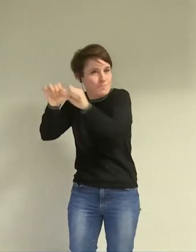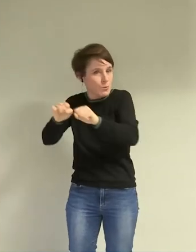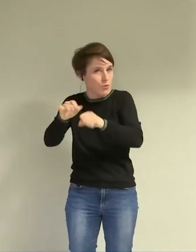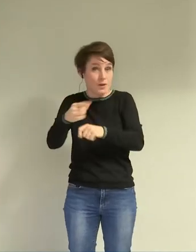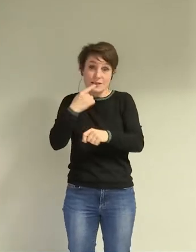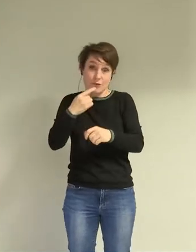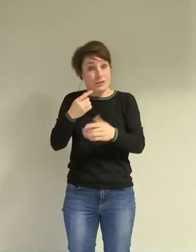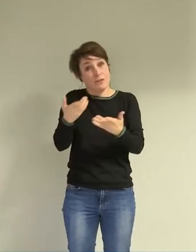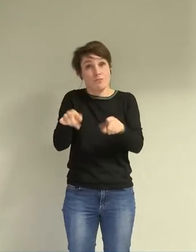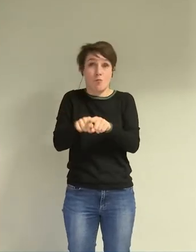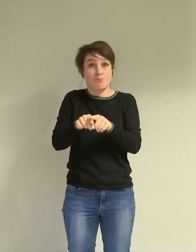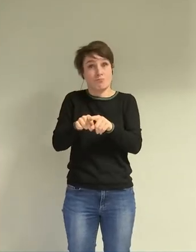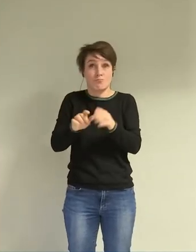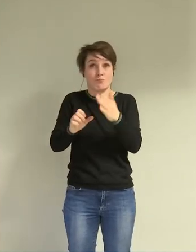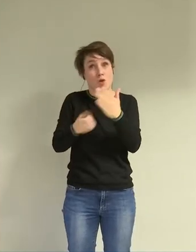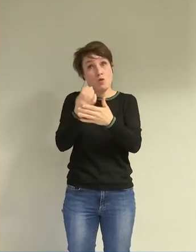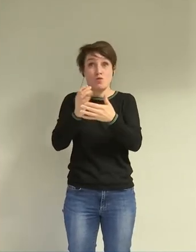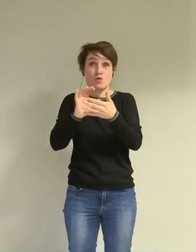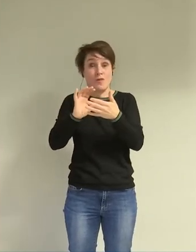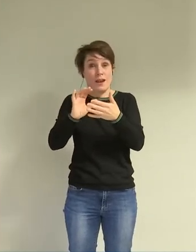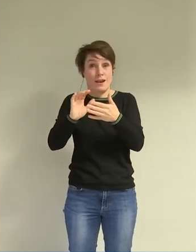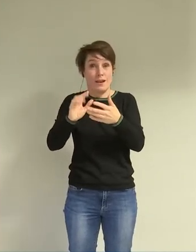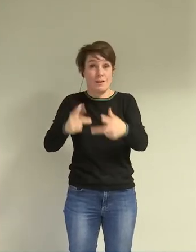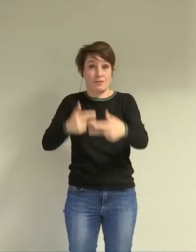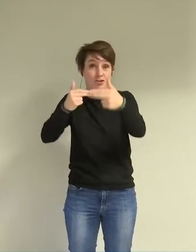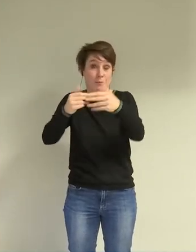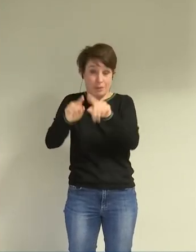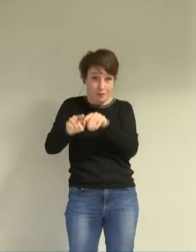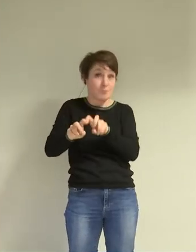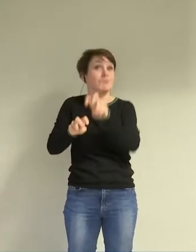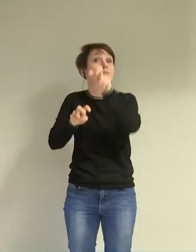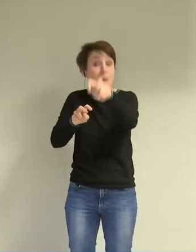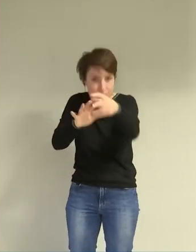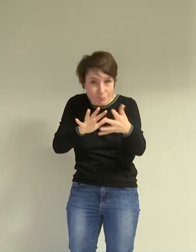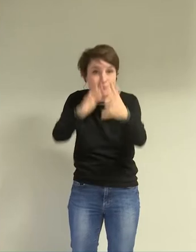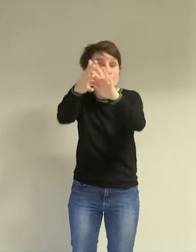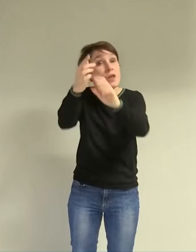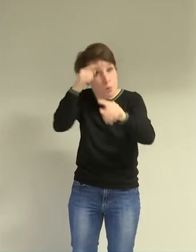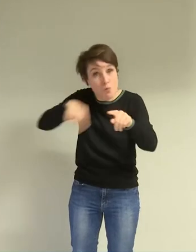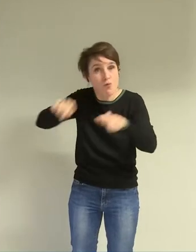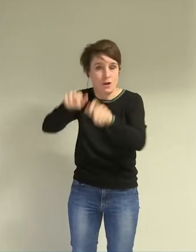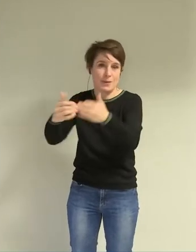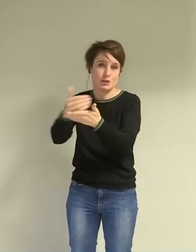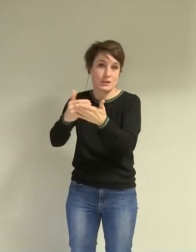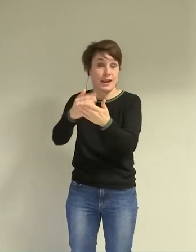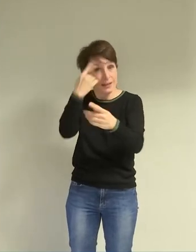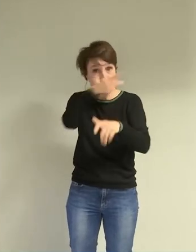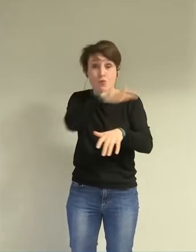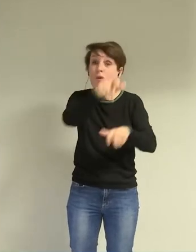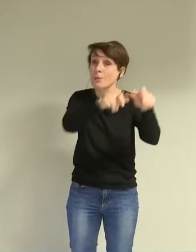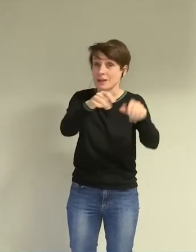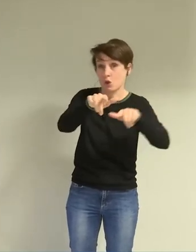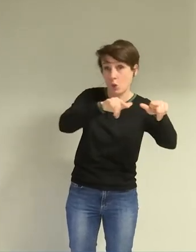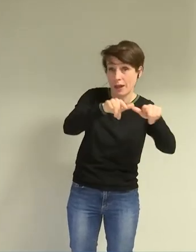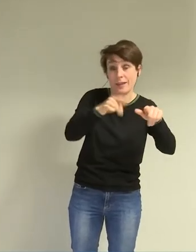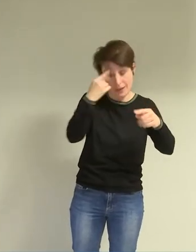que nous allons écrire pour ses salariés pour ses locataires pour la ville de grenoble qui a fondé cette société